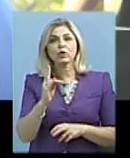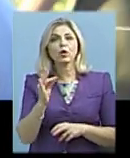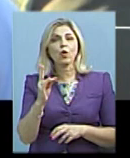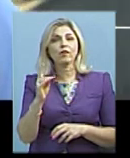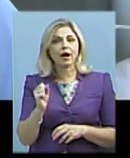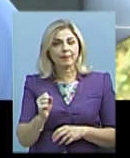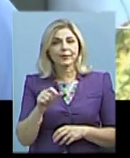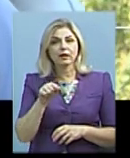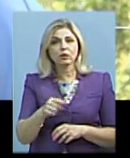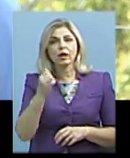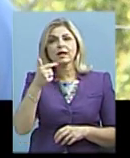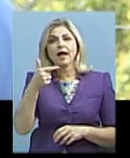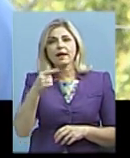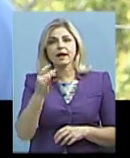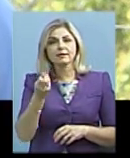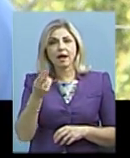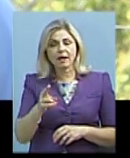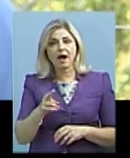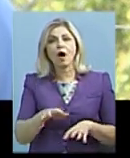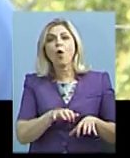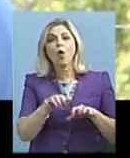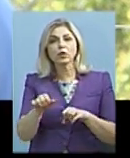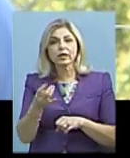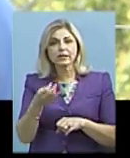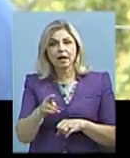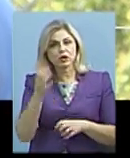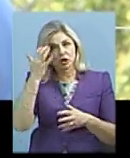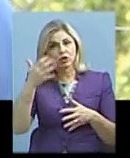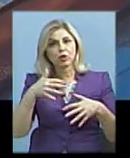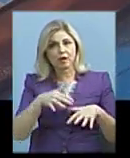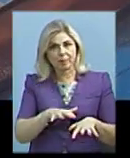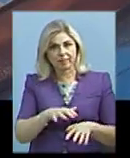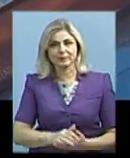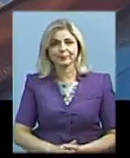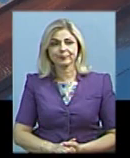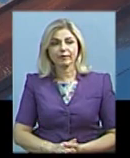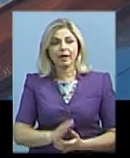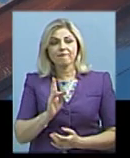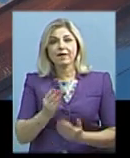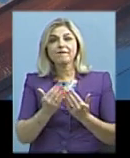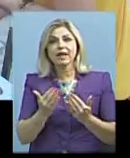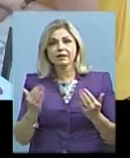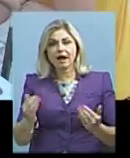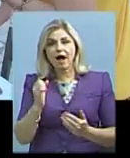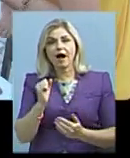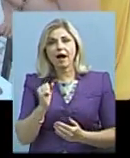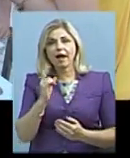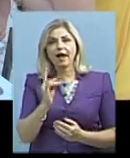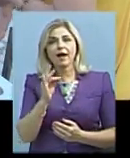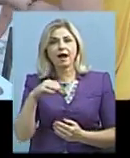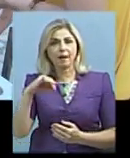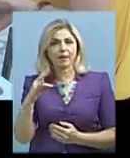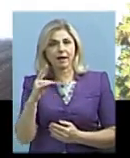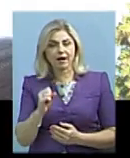ранньої епохи грецької колонізації нашого північного Причорномор'я. У вітринах антична кераміка. Далі